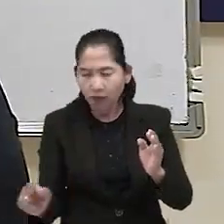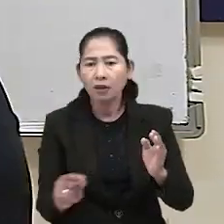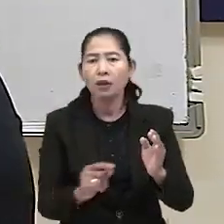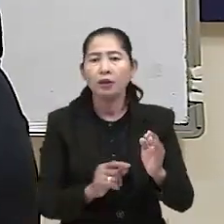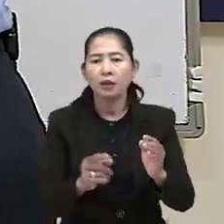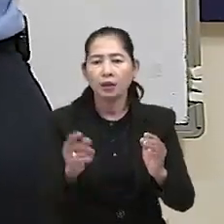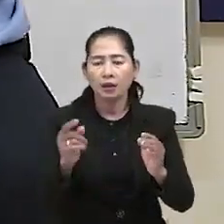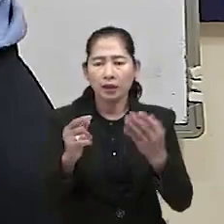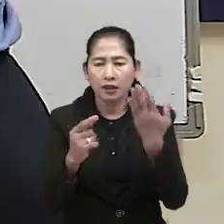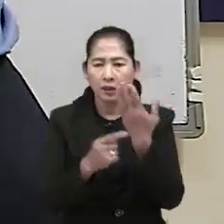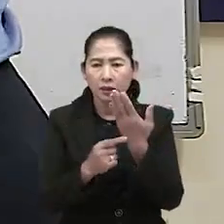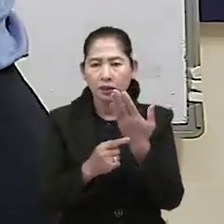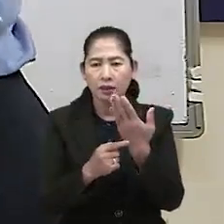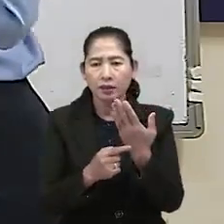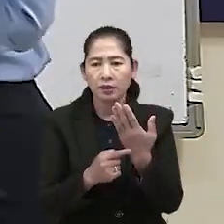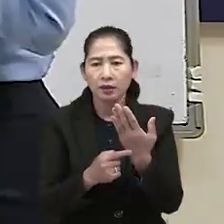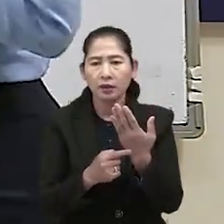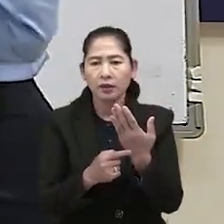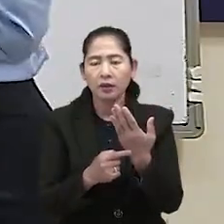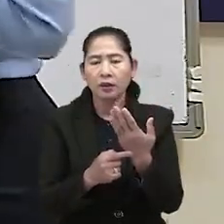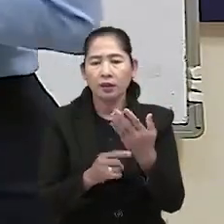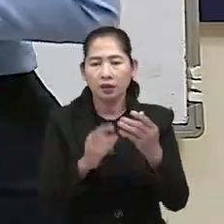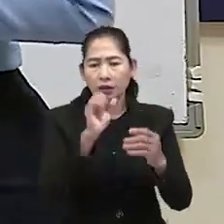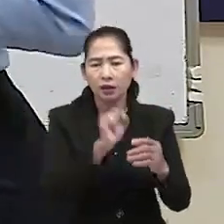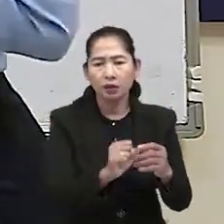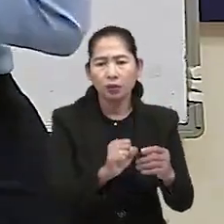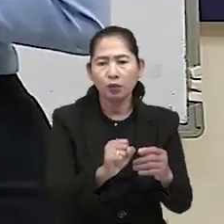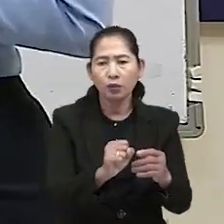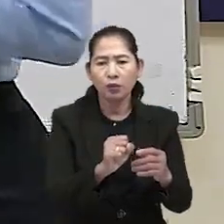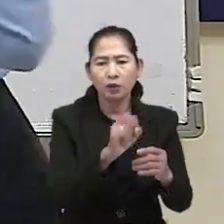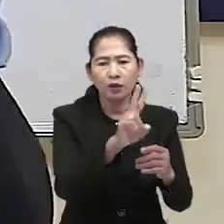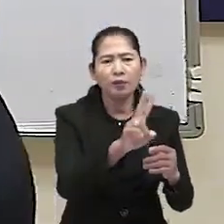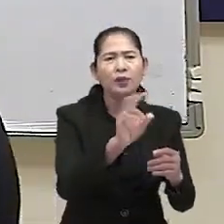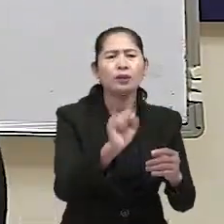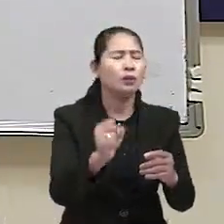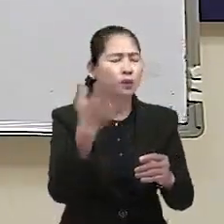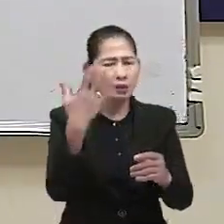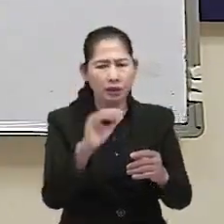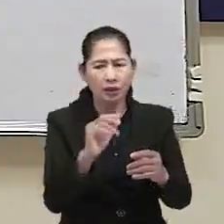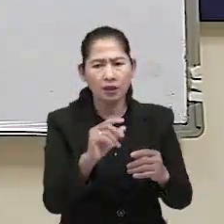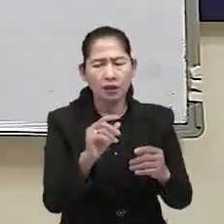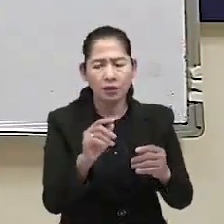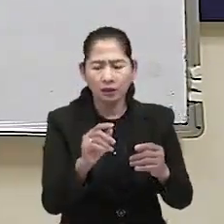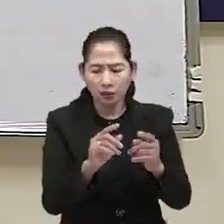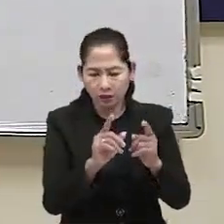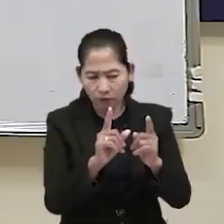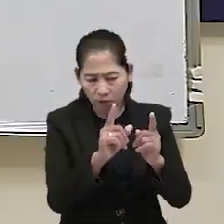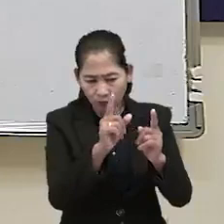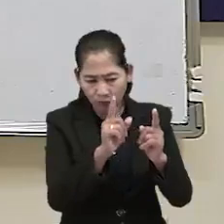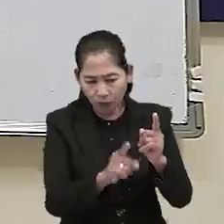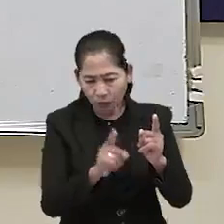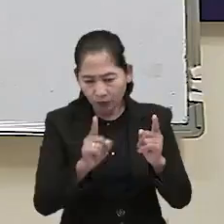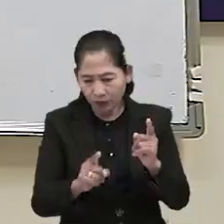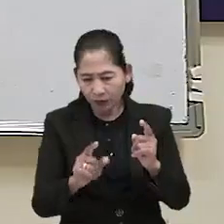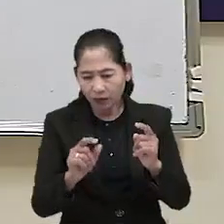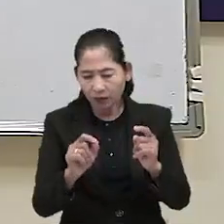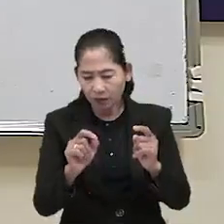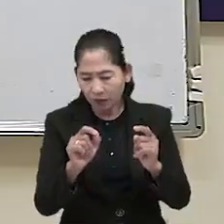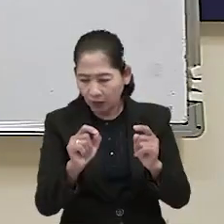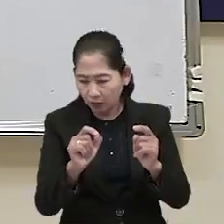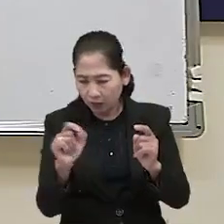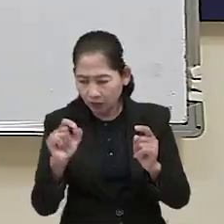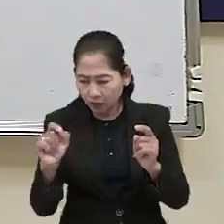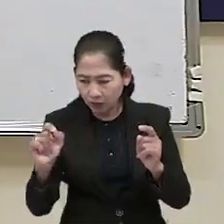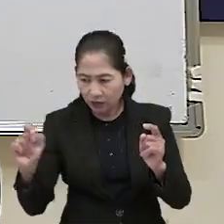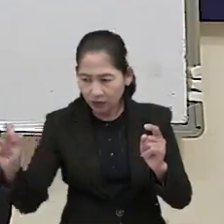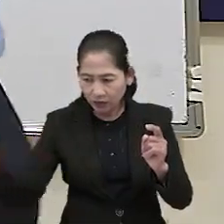គឺកូនខានមួយមែនទេកូនដល់ពេលដល់តួស្អីគេមិនប្រើពាក្យលេខ2តួស្អីឯងគឺកូនដកគ្នាមកពីរកាលាសភៅនេះ